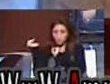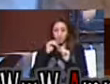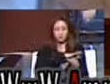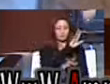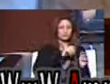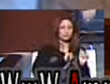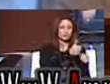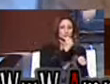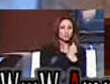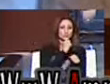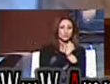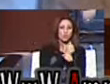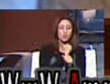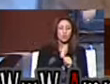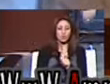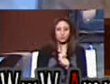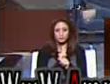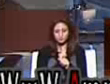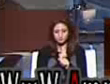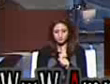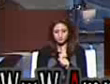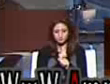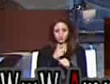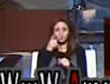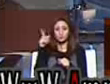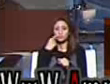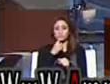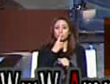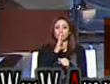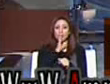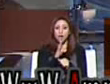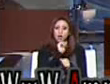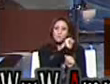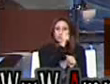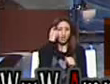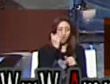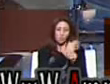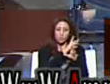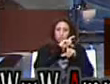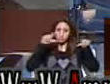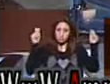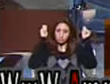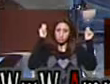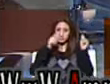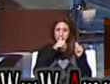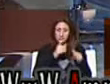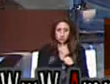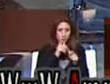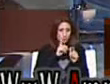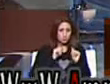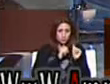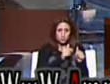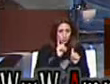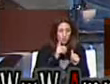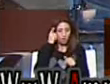بذلك؟ هو حق لاي مواطن. وللعلم برضه تمام؟ كان في قبل كده وقع قبل كده كان فيها في سنه